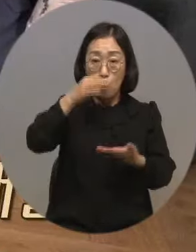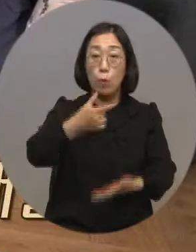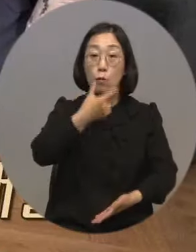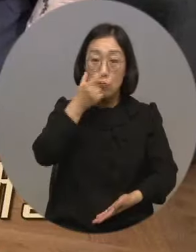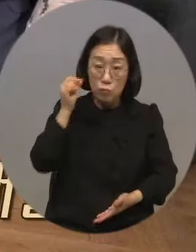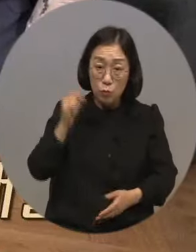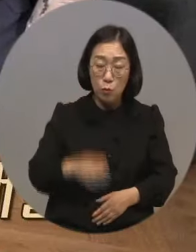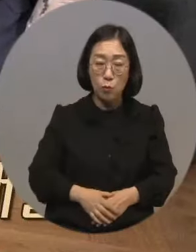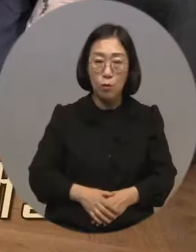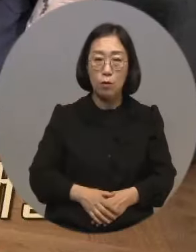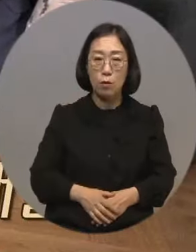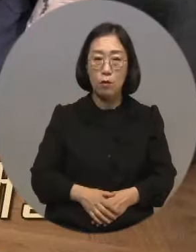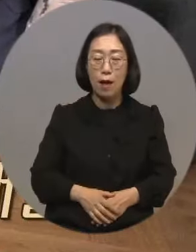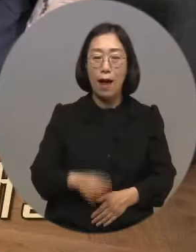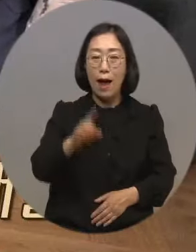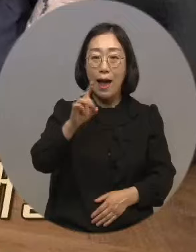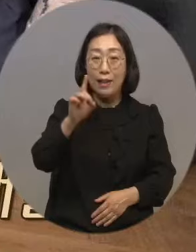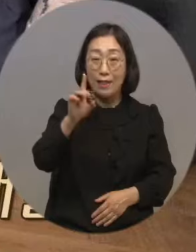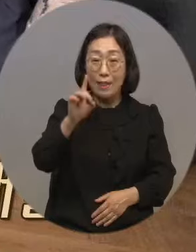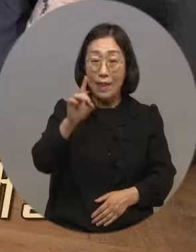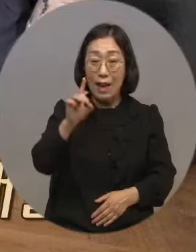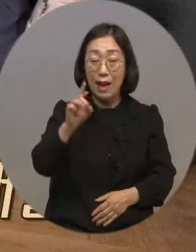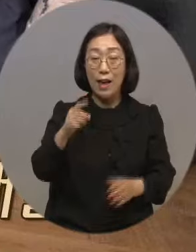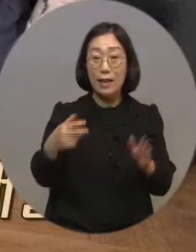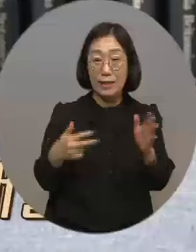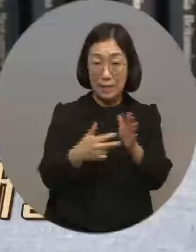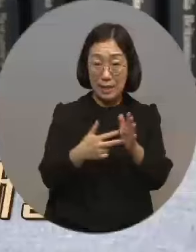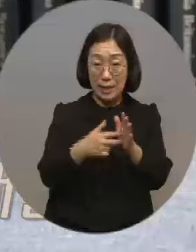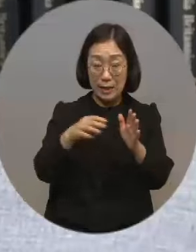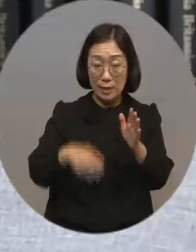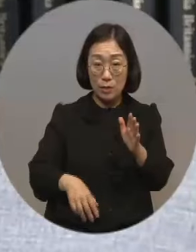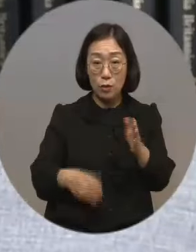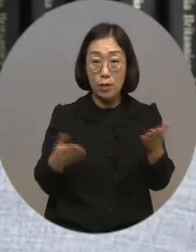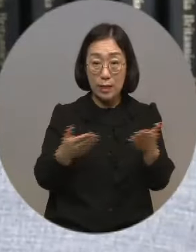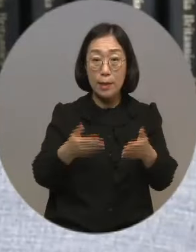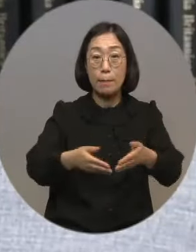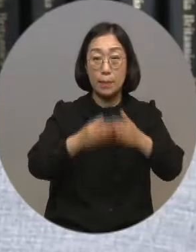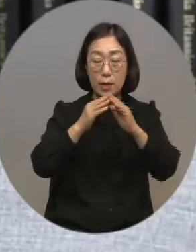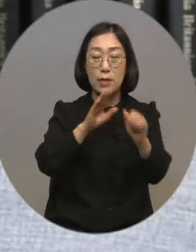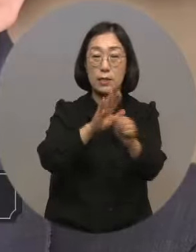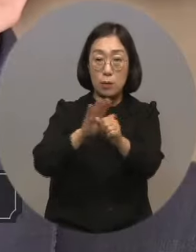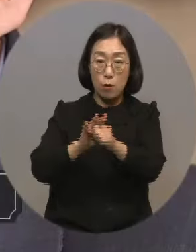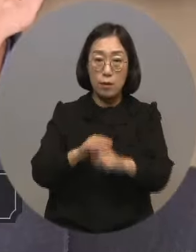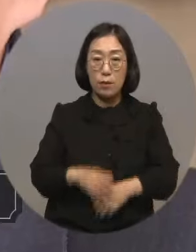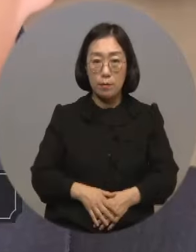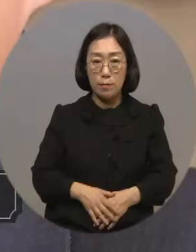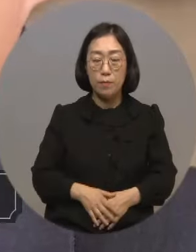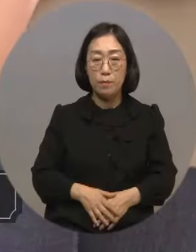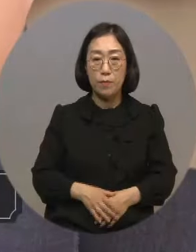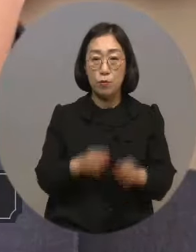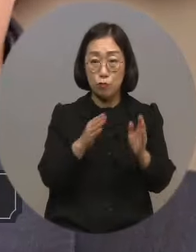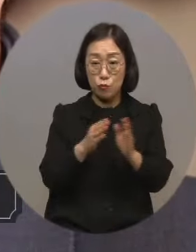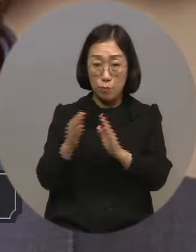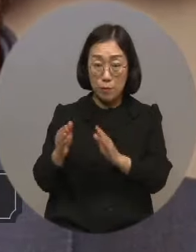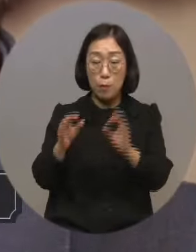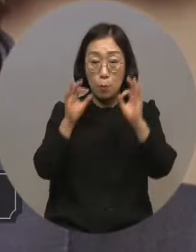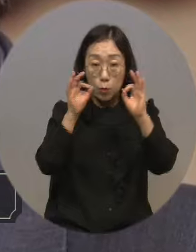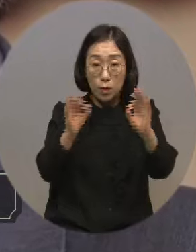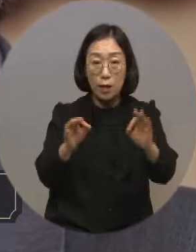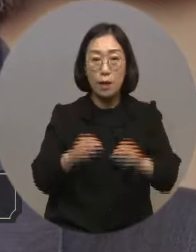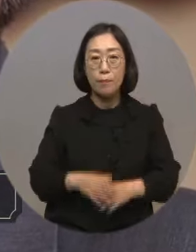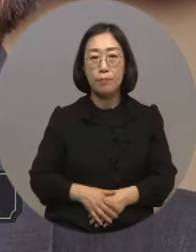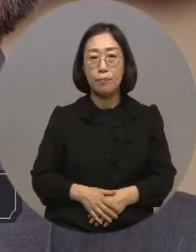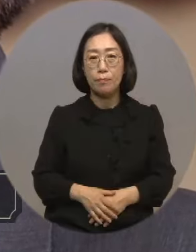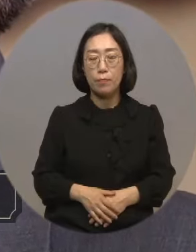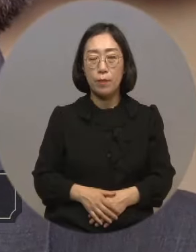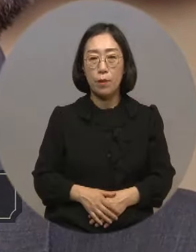부분은 남북하나재단이라는 데서 또 창업 지원금을 줘가지고 창업을 일단 해놓고 준비하면서